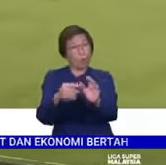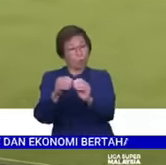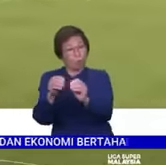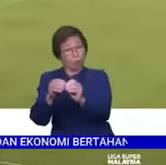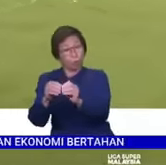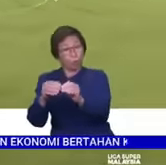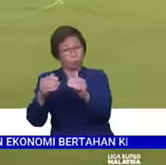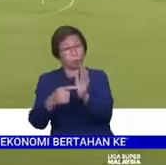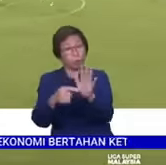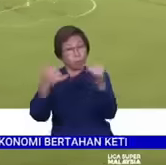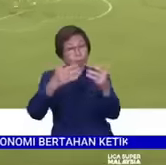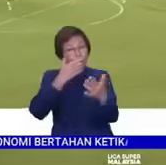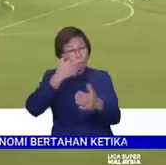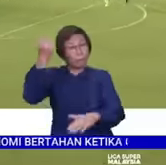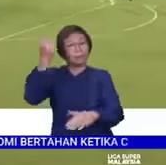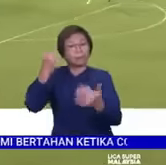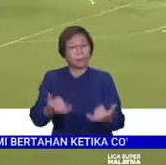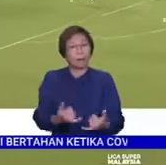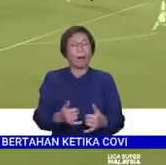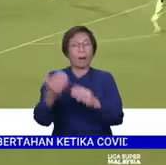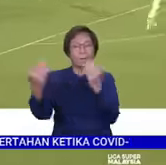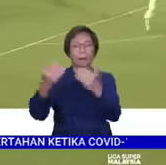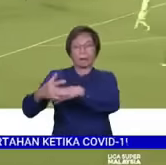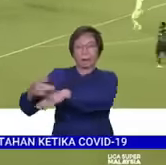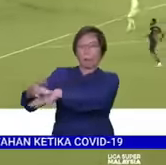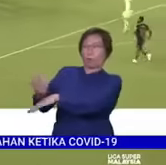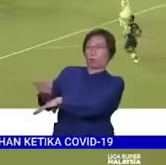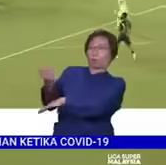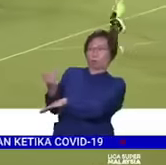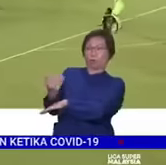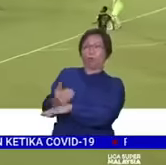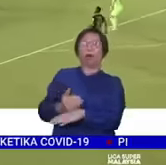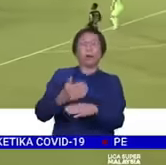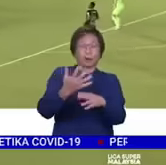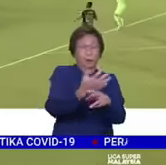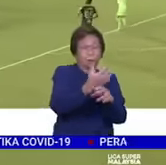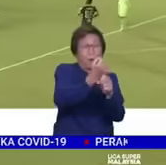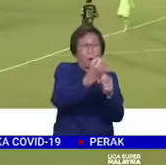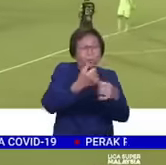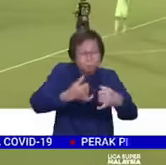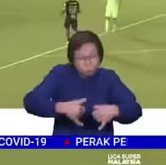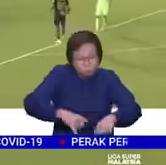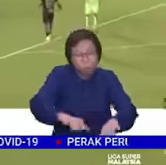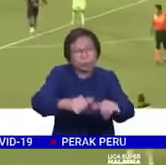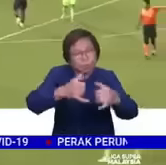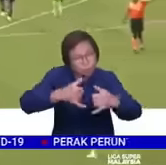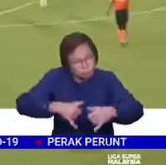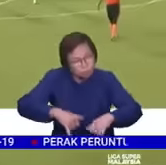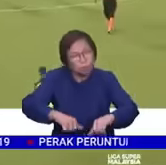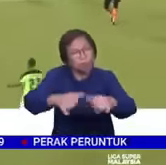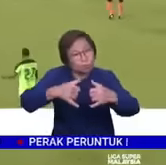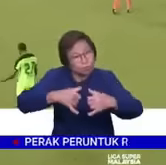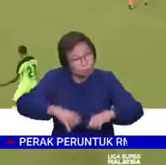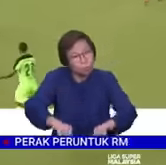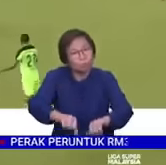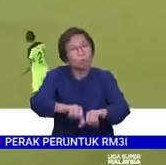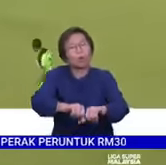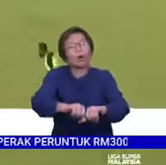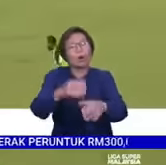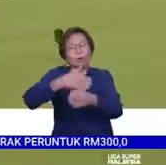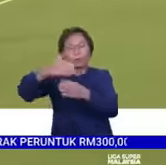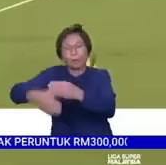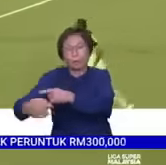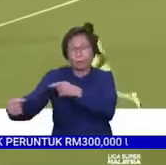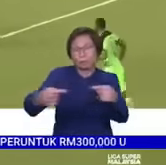semakin baik berbanding awal musim justru beliau berharap momentum kemenangan itu dapat ditambah dari SMASH massal dalam